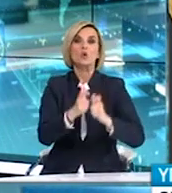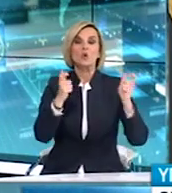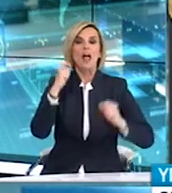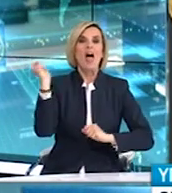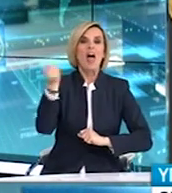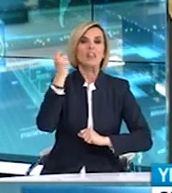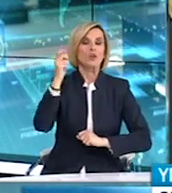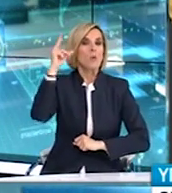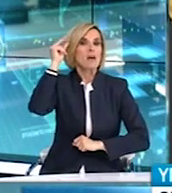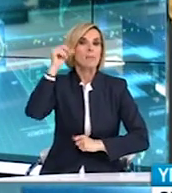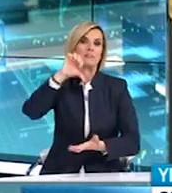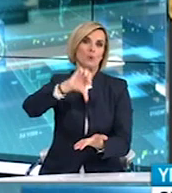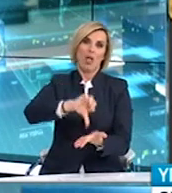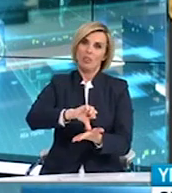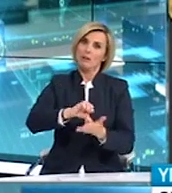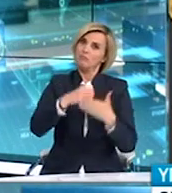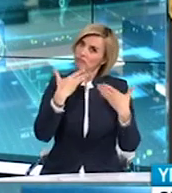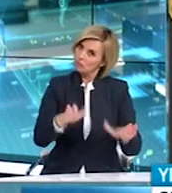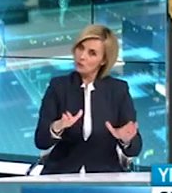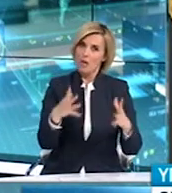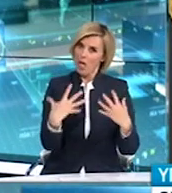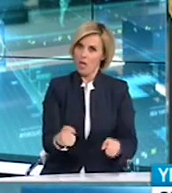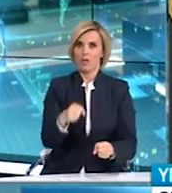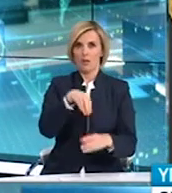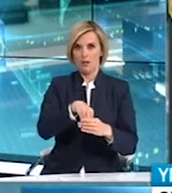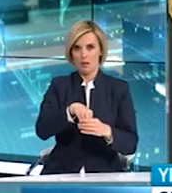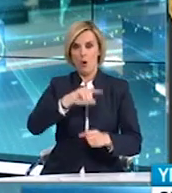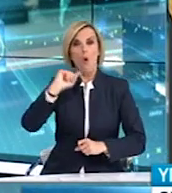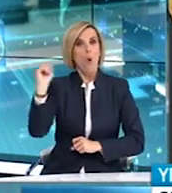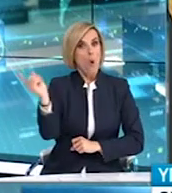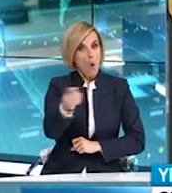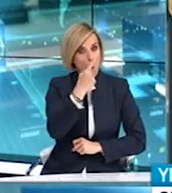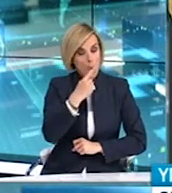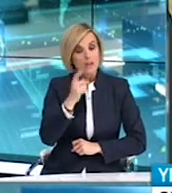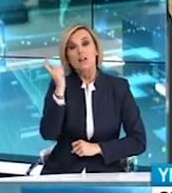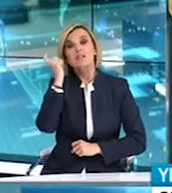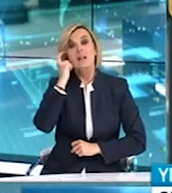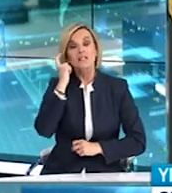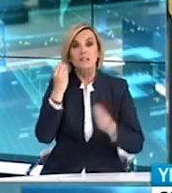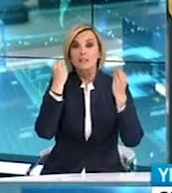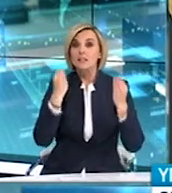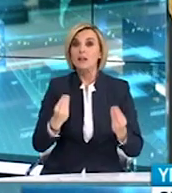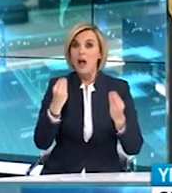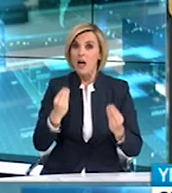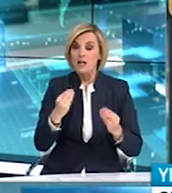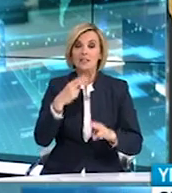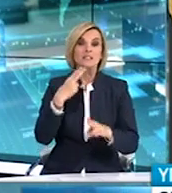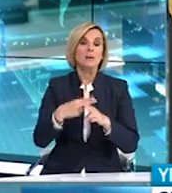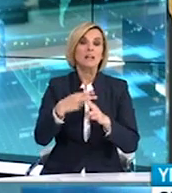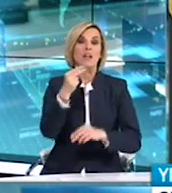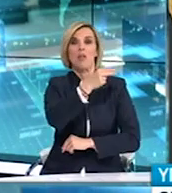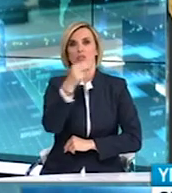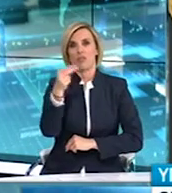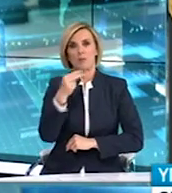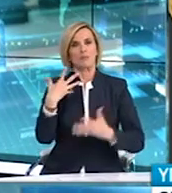Εθνικού και Καποδιστριακού Πανεπιστημίου Αθηνών. Όλοι μας όμως πρέπει να γνωρίζουμε κάποια σημαντικά θέματα